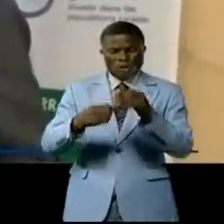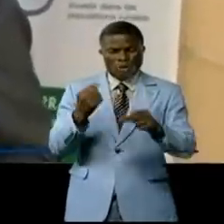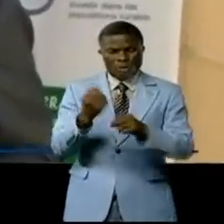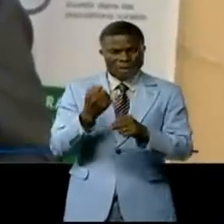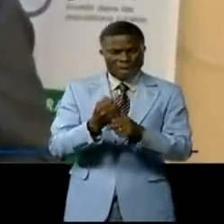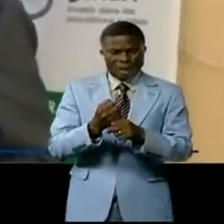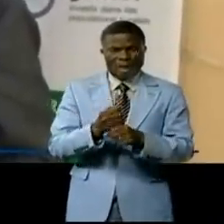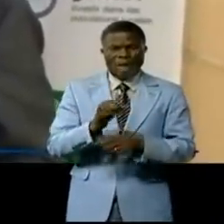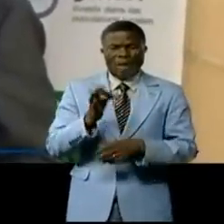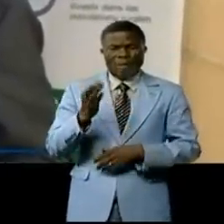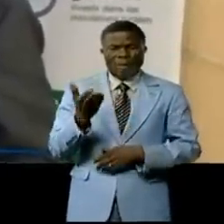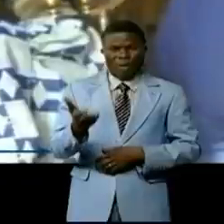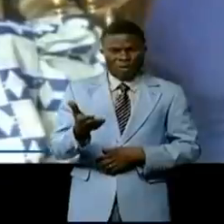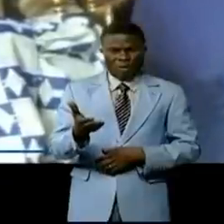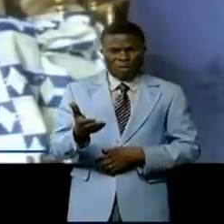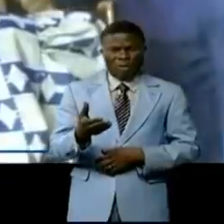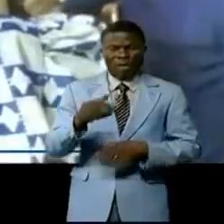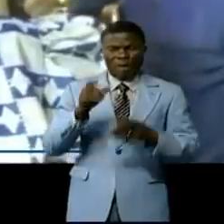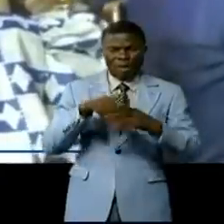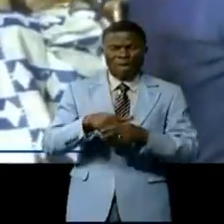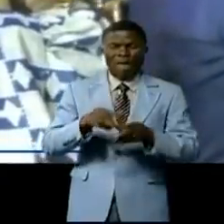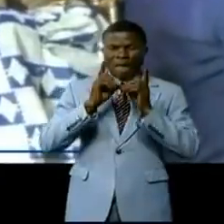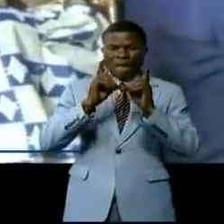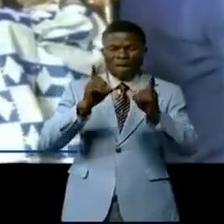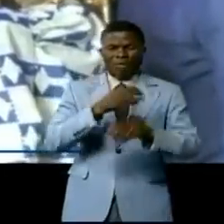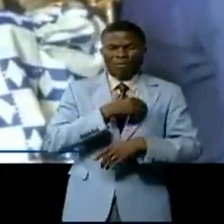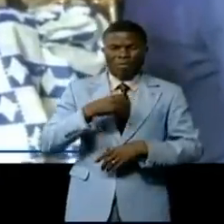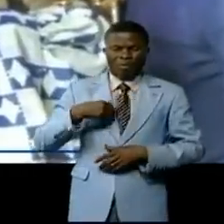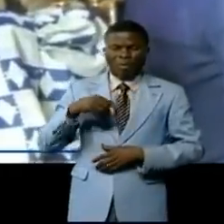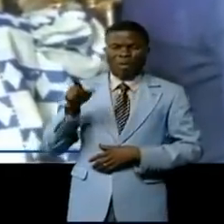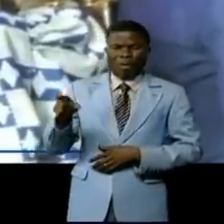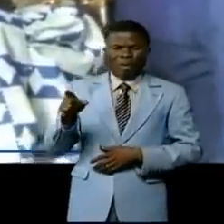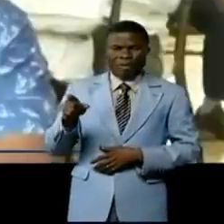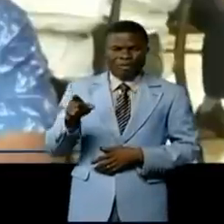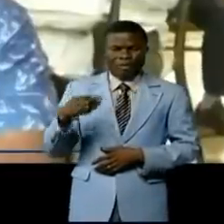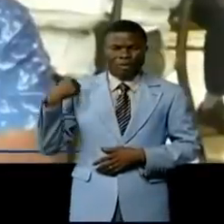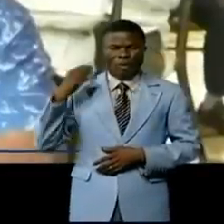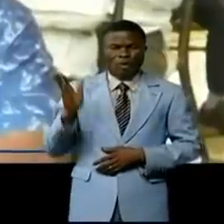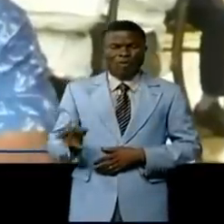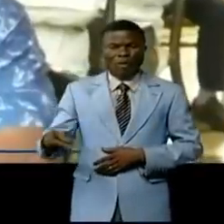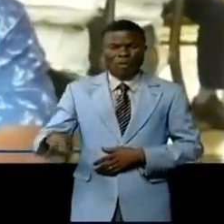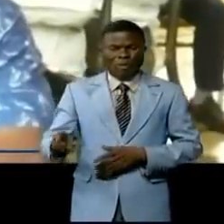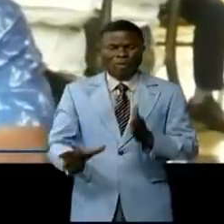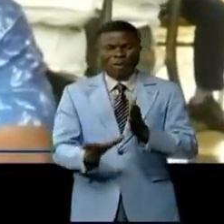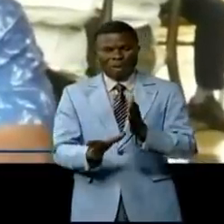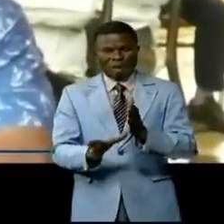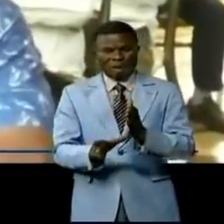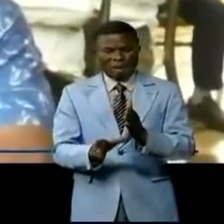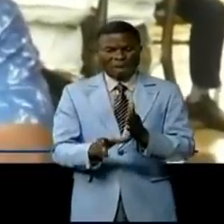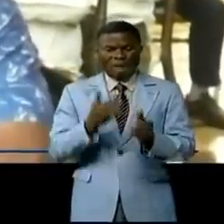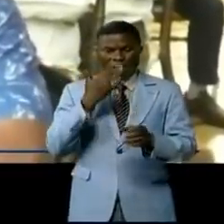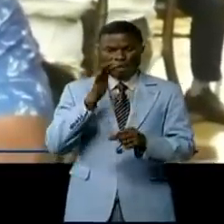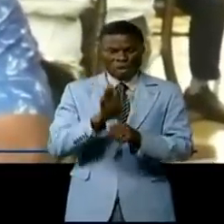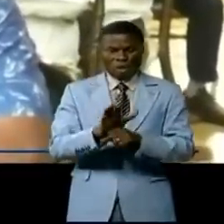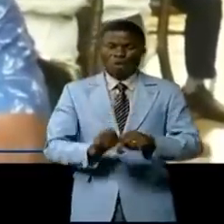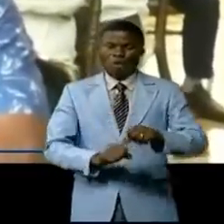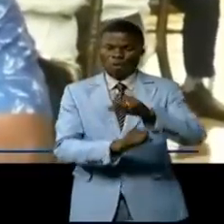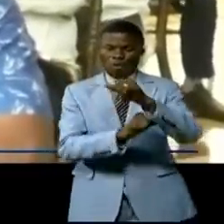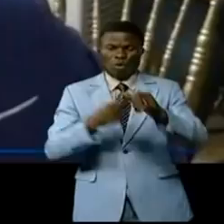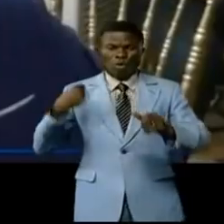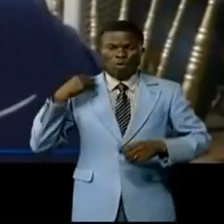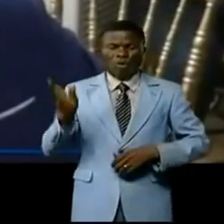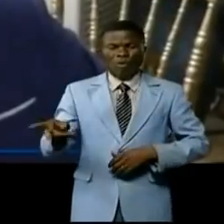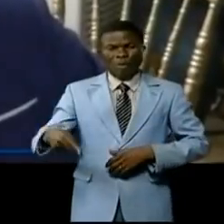officiel de Padrir. Dans son adresse, Mme Jeannette Longa Moussouamba, gouverneur de province Haï, a promis le soutien du